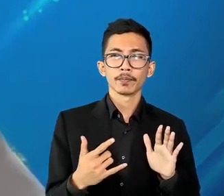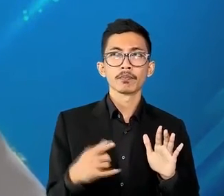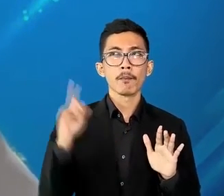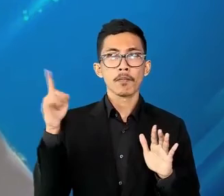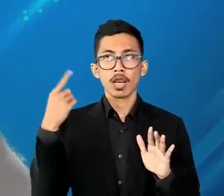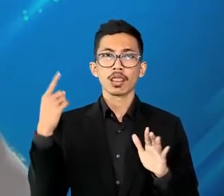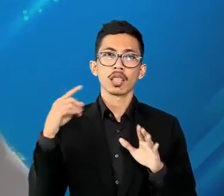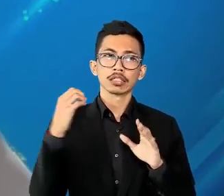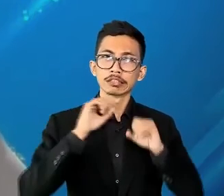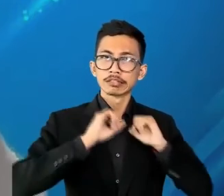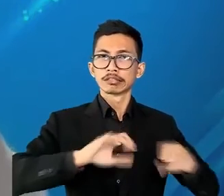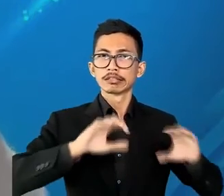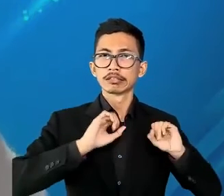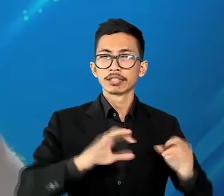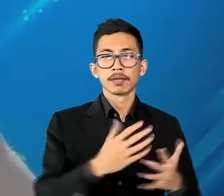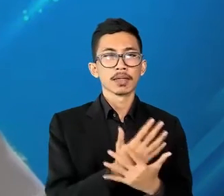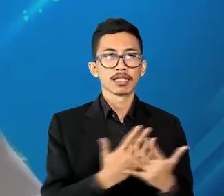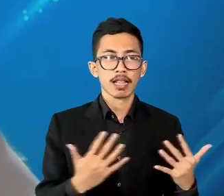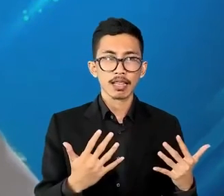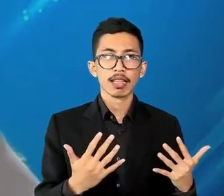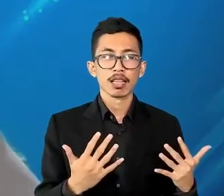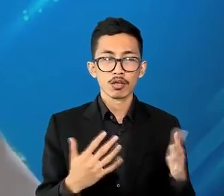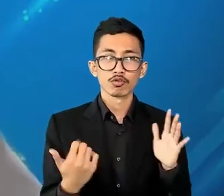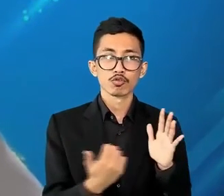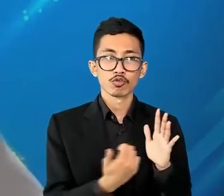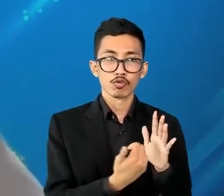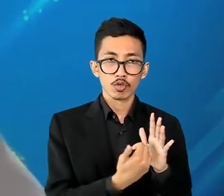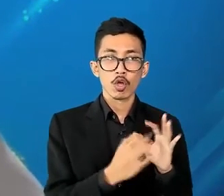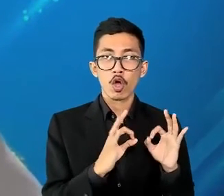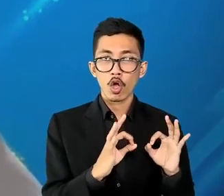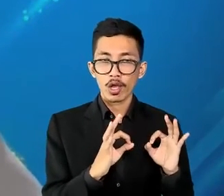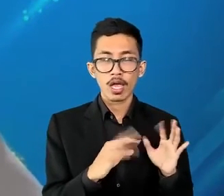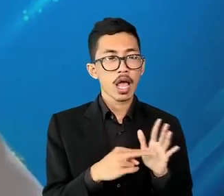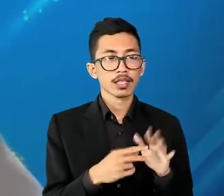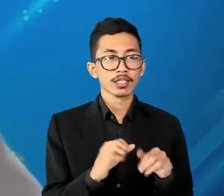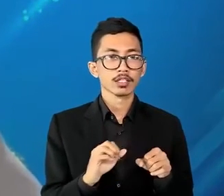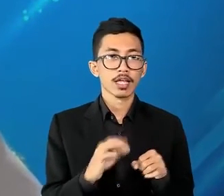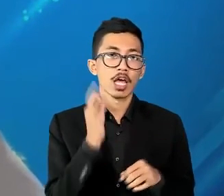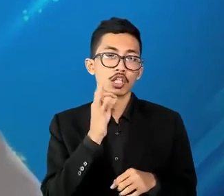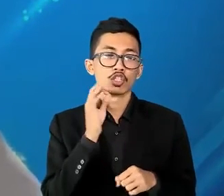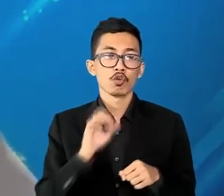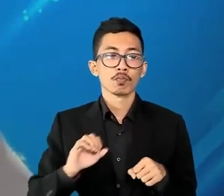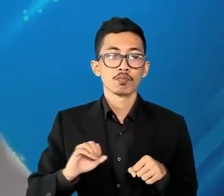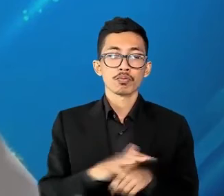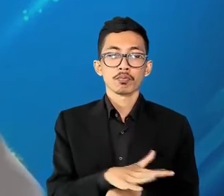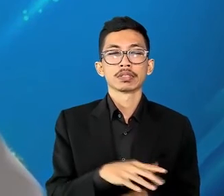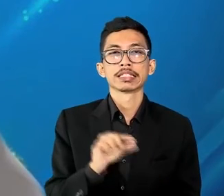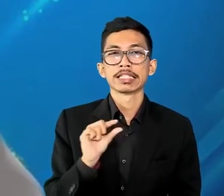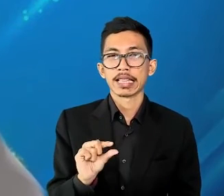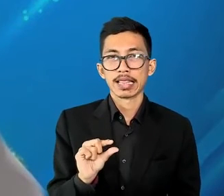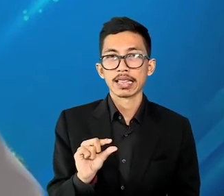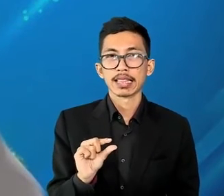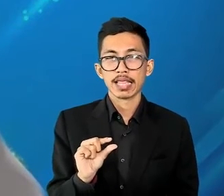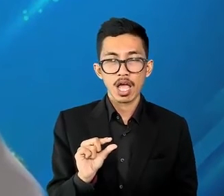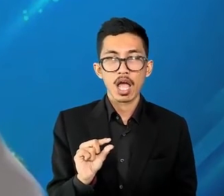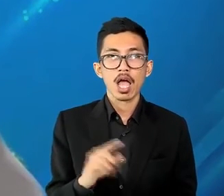untuk digunakan kepada masyarakat, itu kemungkinan tertular akan jauh. Dan itulah yang harusnya mulai